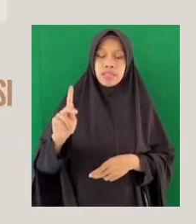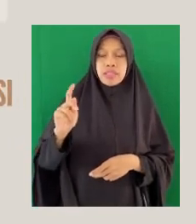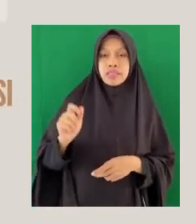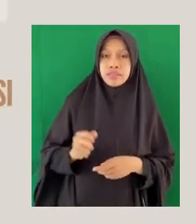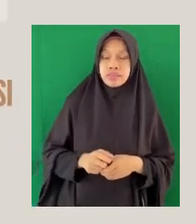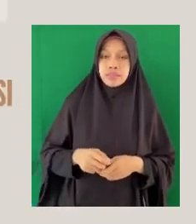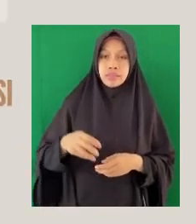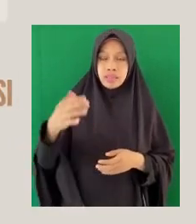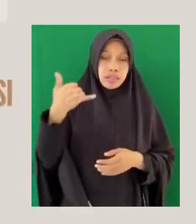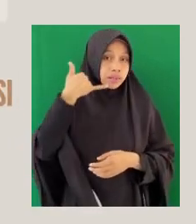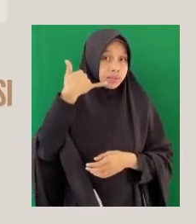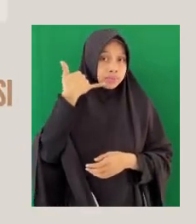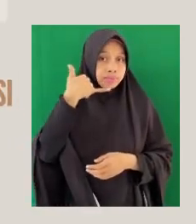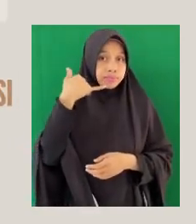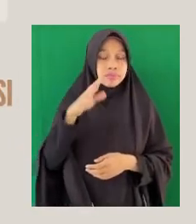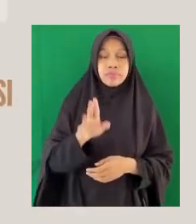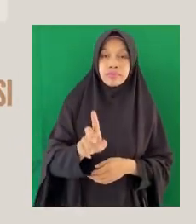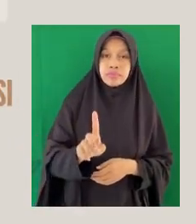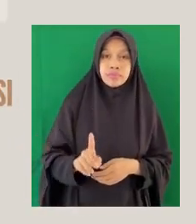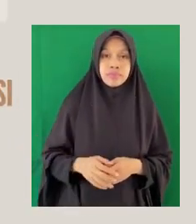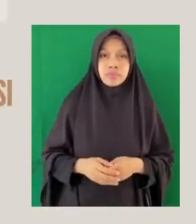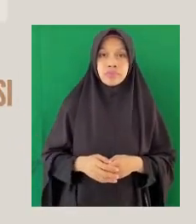Code melalui handphone Anda.